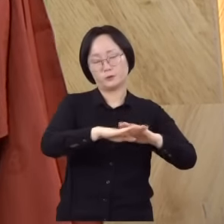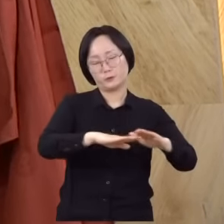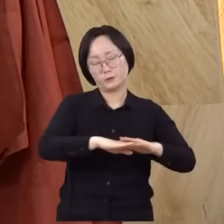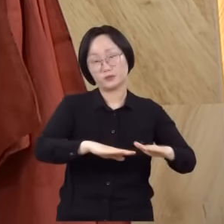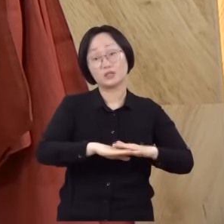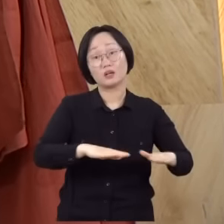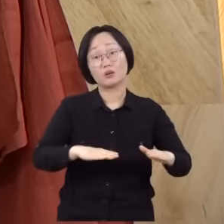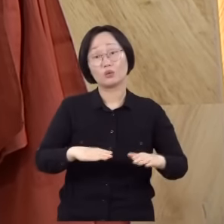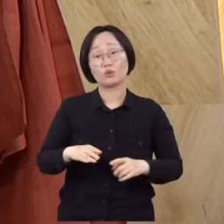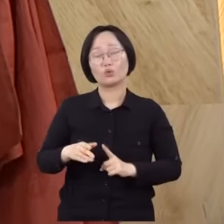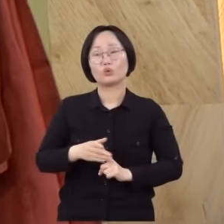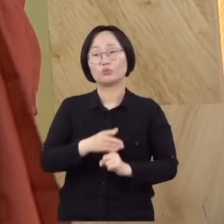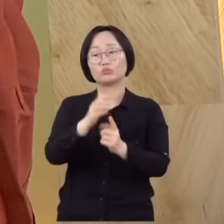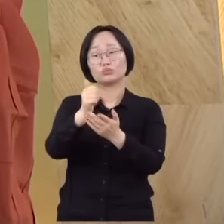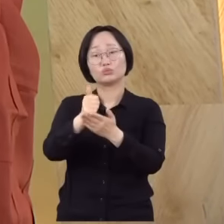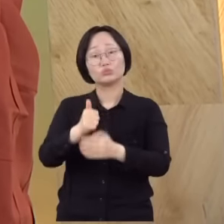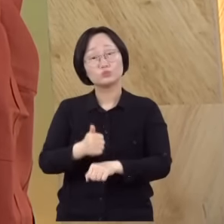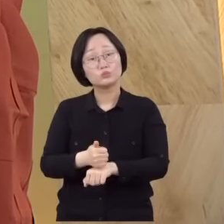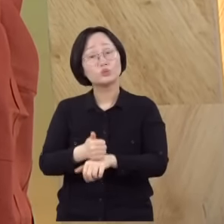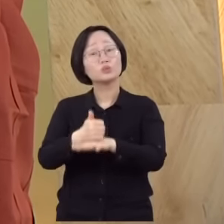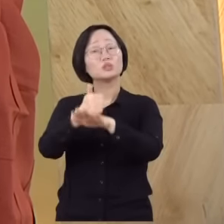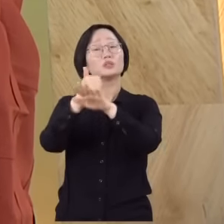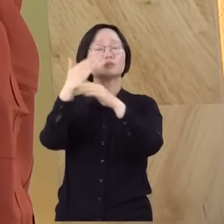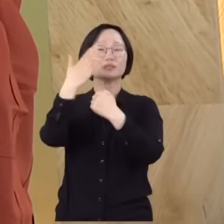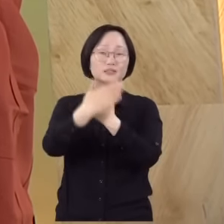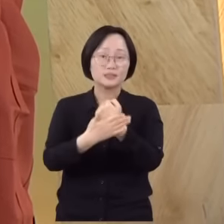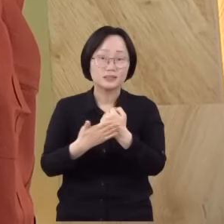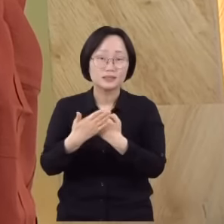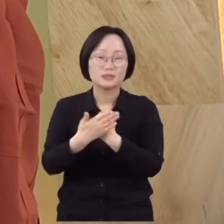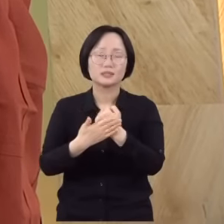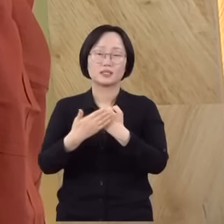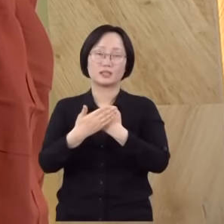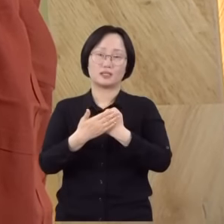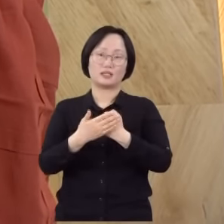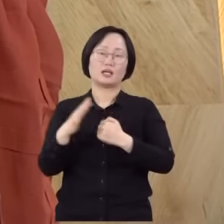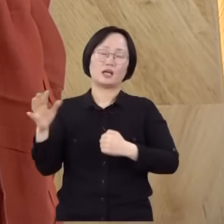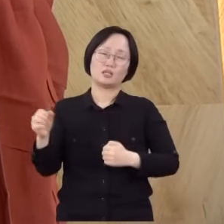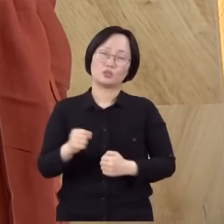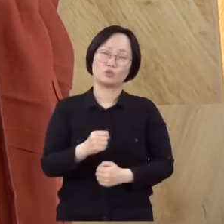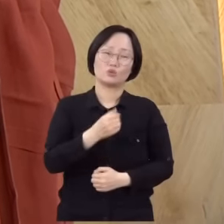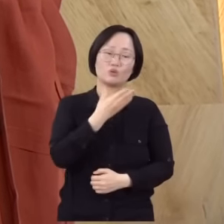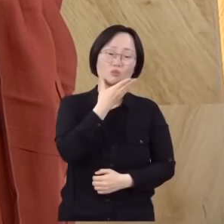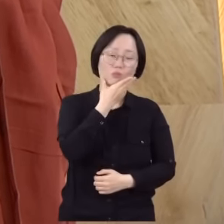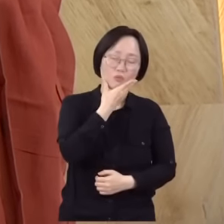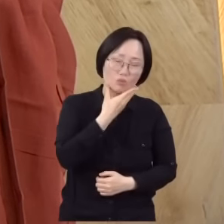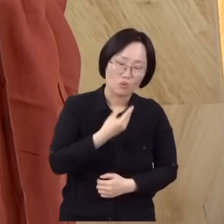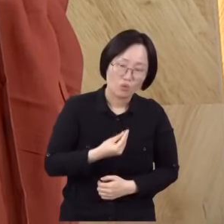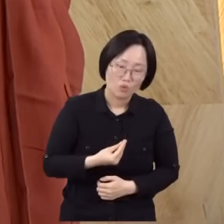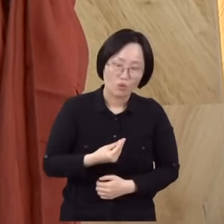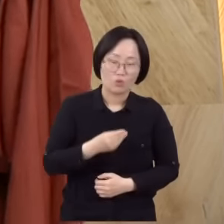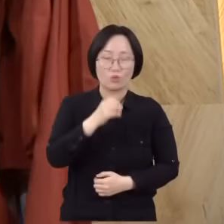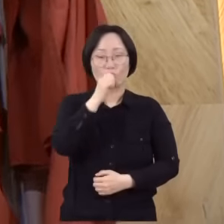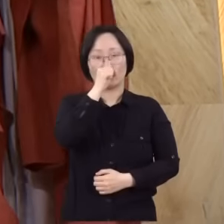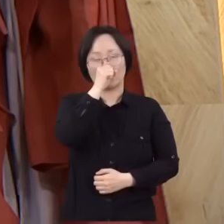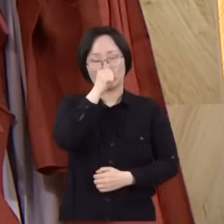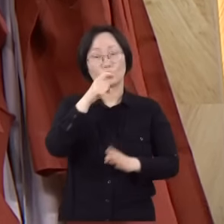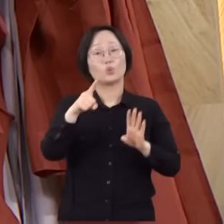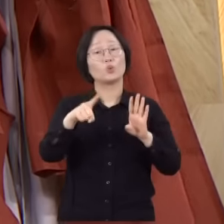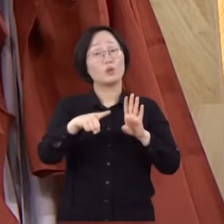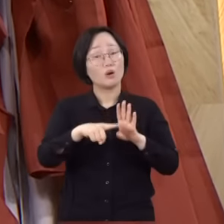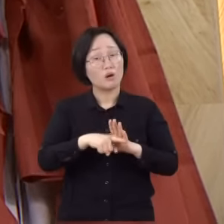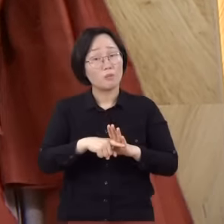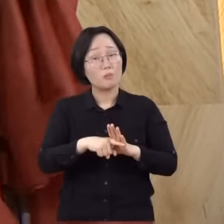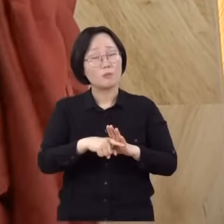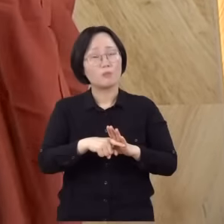불보살 속에서 복과 선업과 공덕을 늘려야